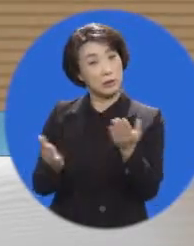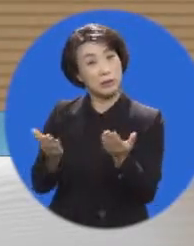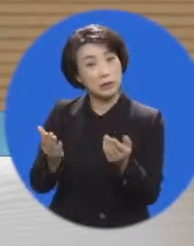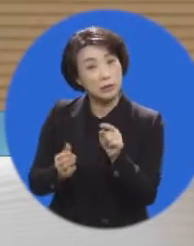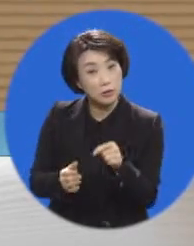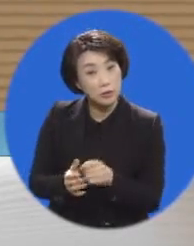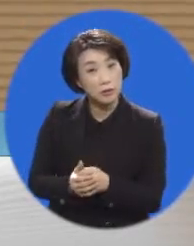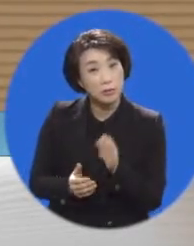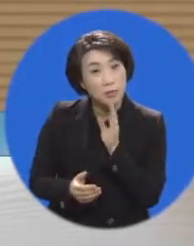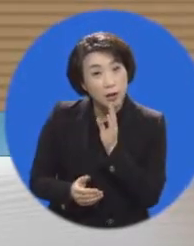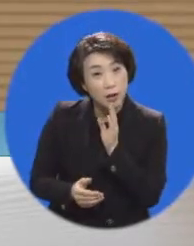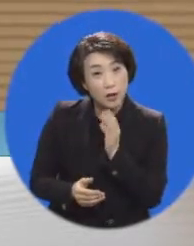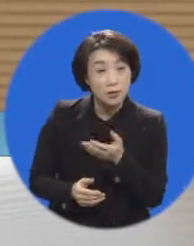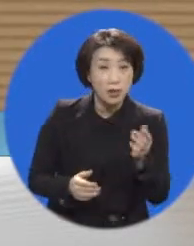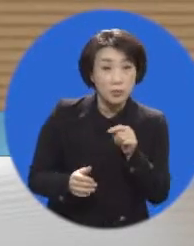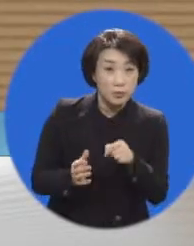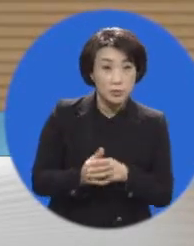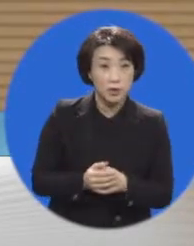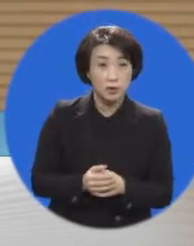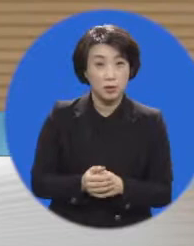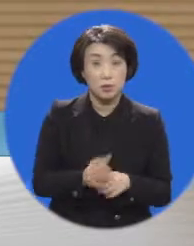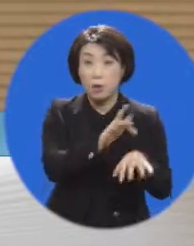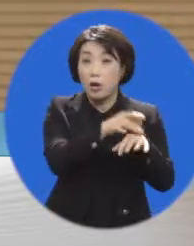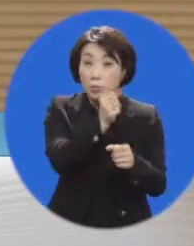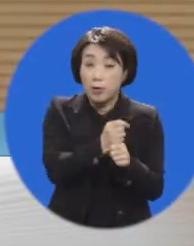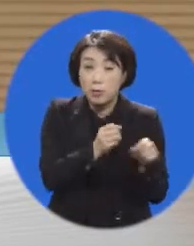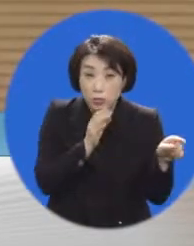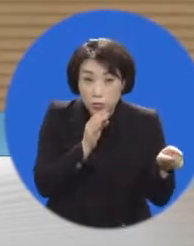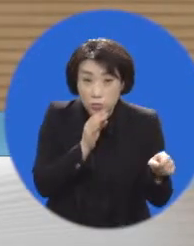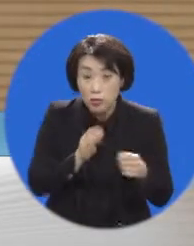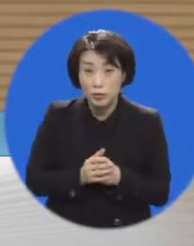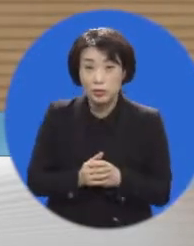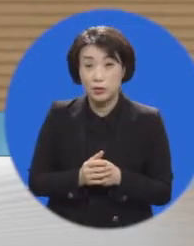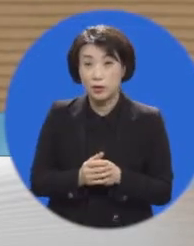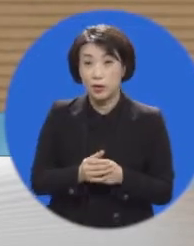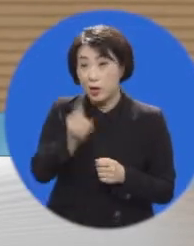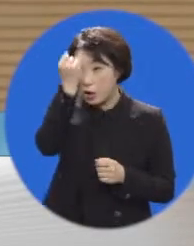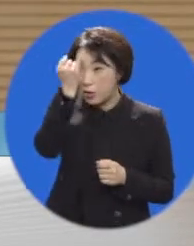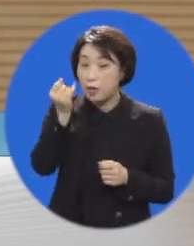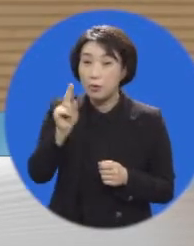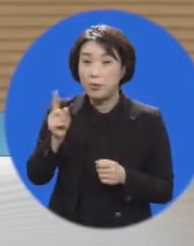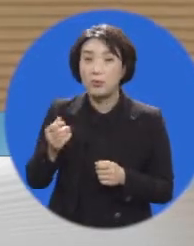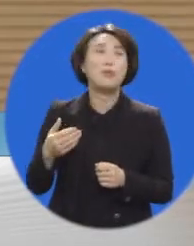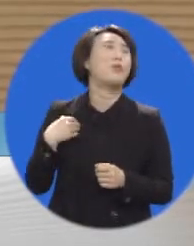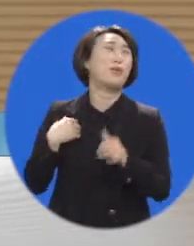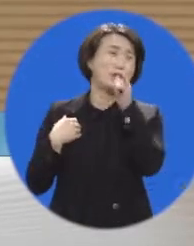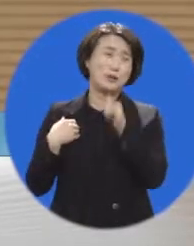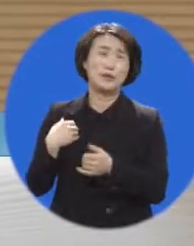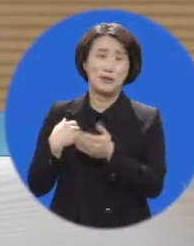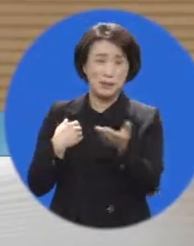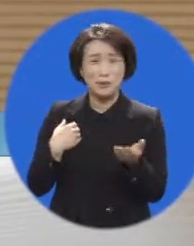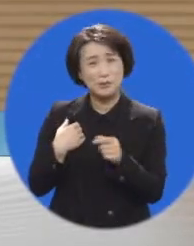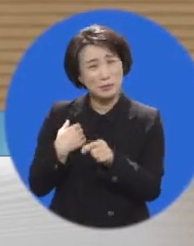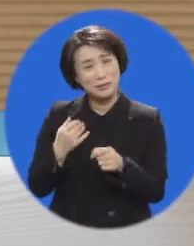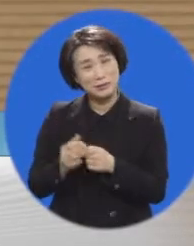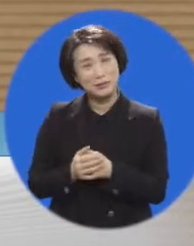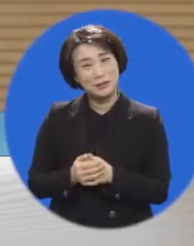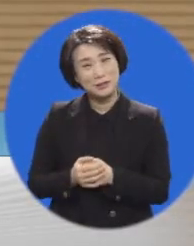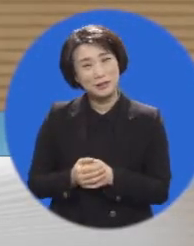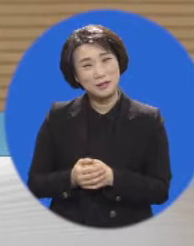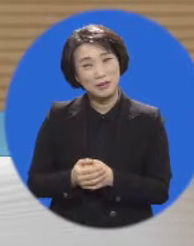여제. 마귀는 그렇게 만들었어요. 근데 전혀 못 봅니다. 전혀 못